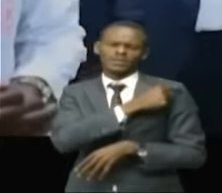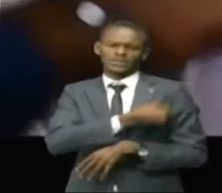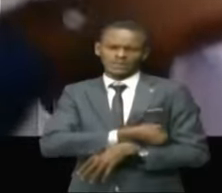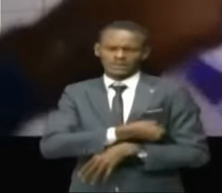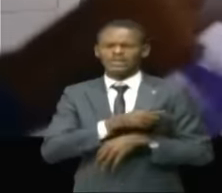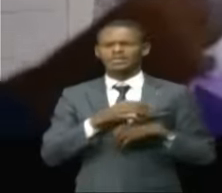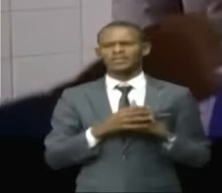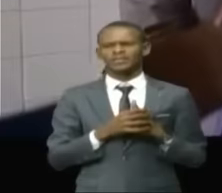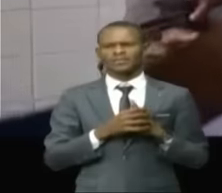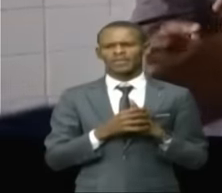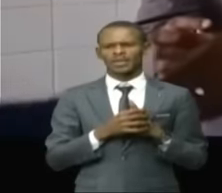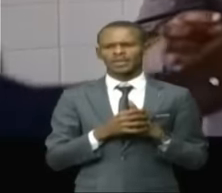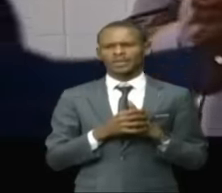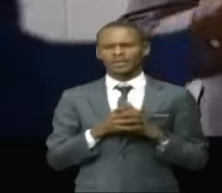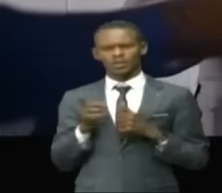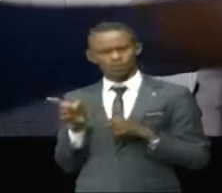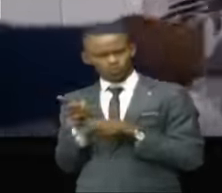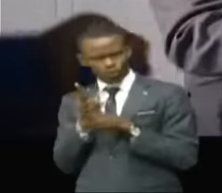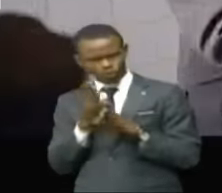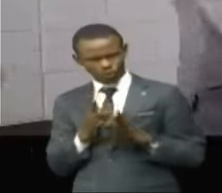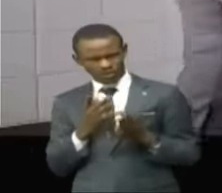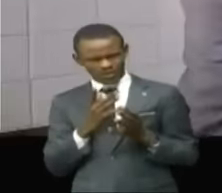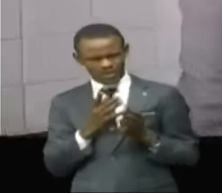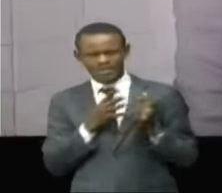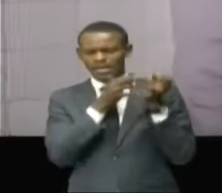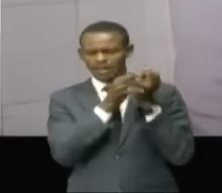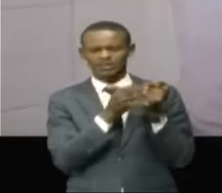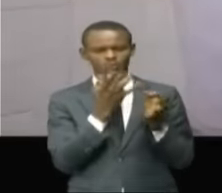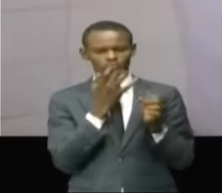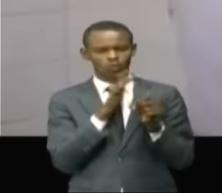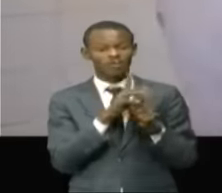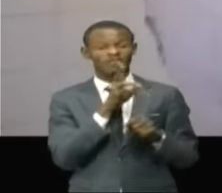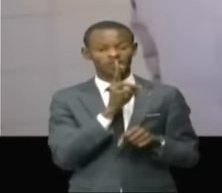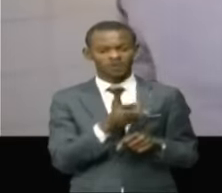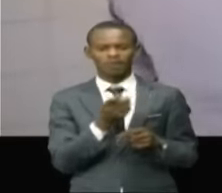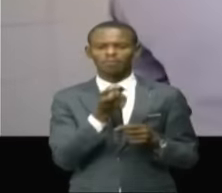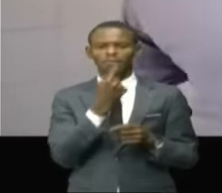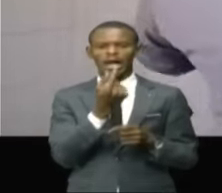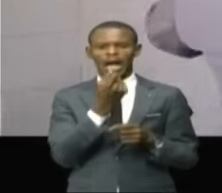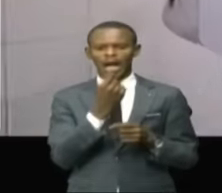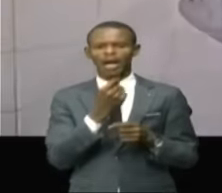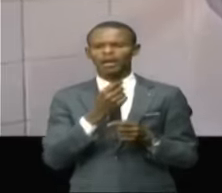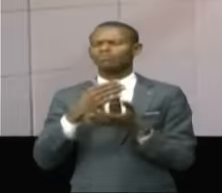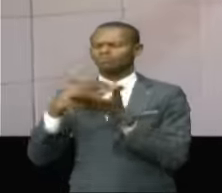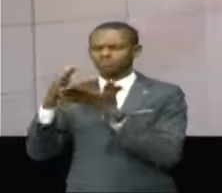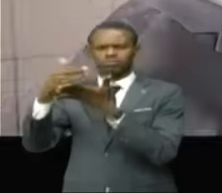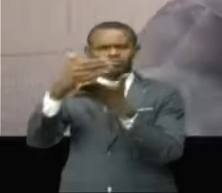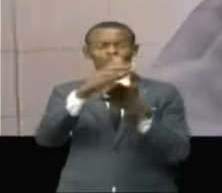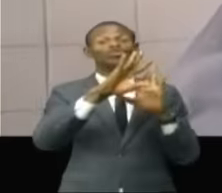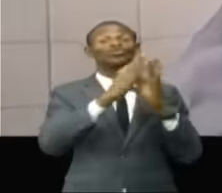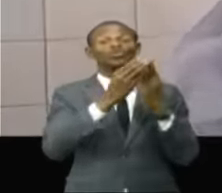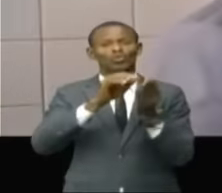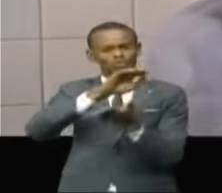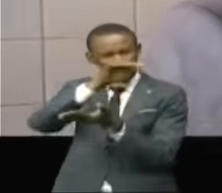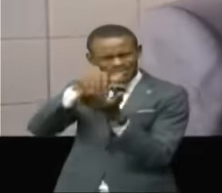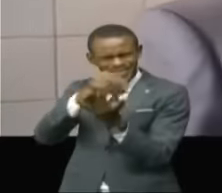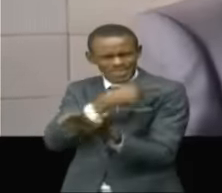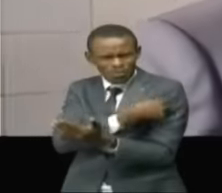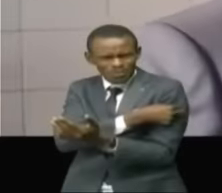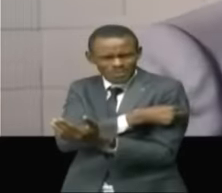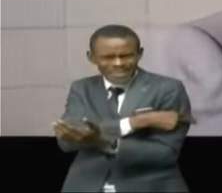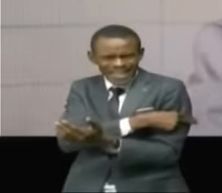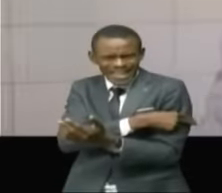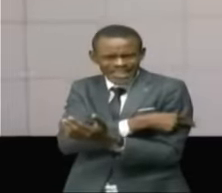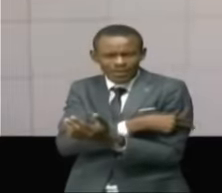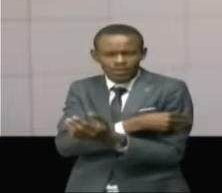les médicaments vont être distribués dans tous les établissements de la santé dès la semaine prochaine de manière continue afin